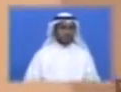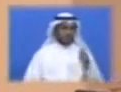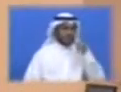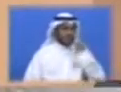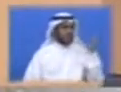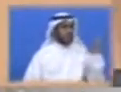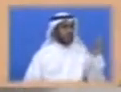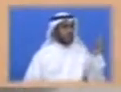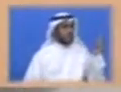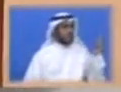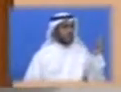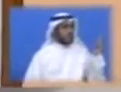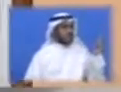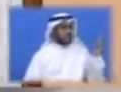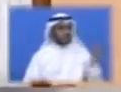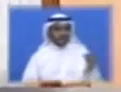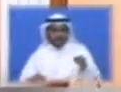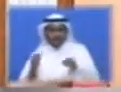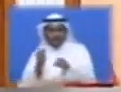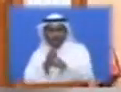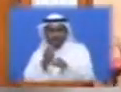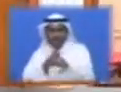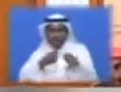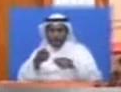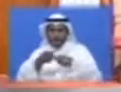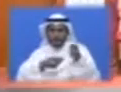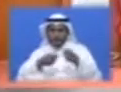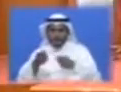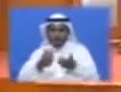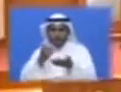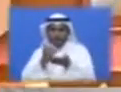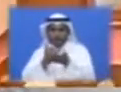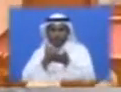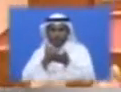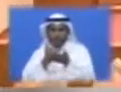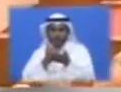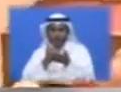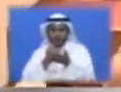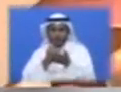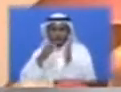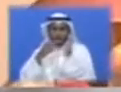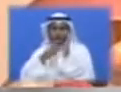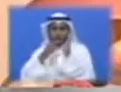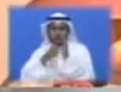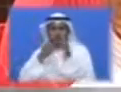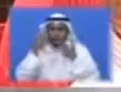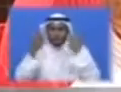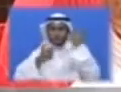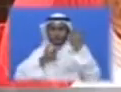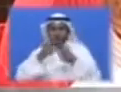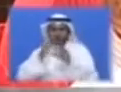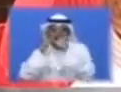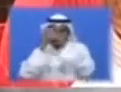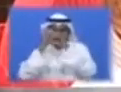نعطوا الحلال بين التوايا الدينيه والفرص التجاريه موضوع هام تناوله معهد الابحاث العلميه خلال ورشه عمل